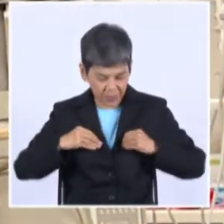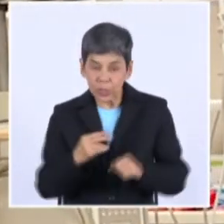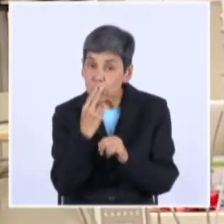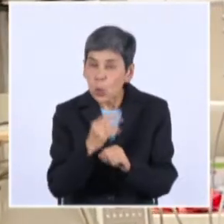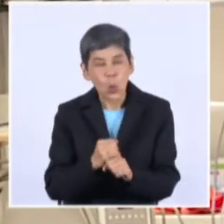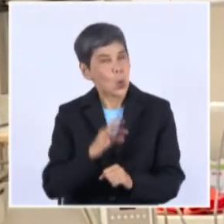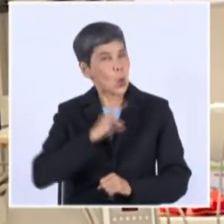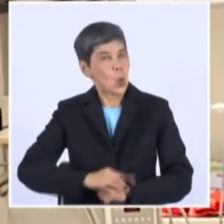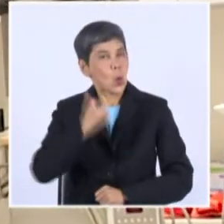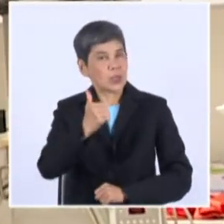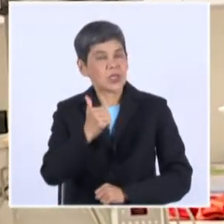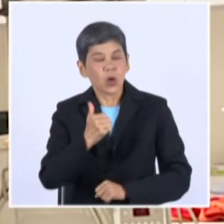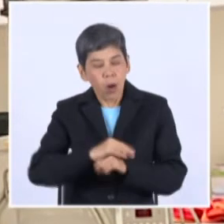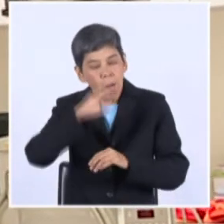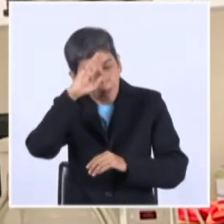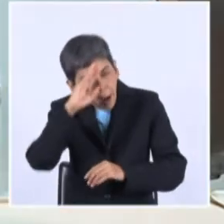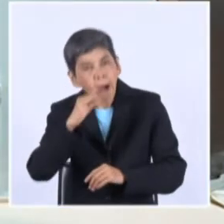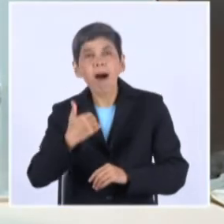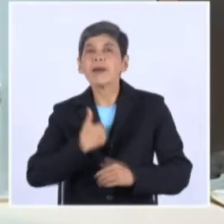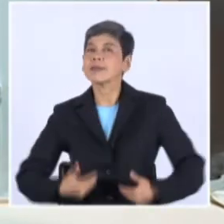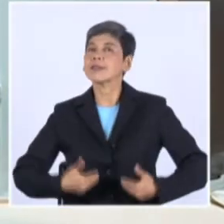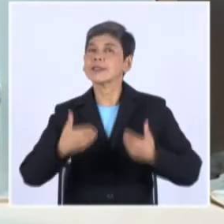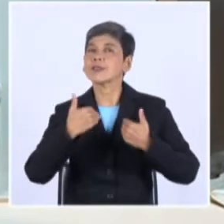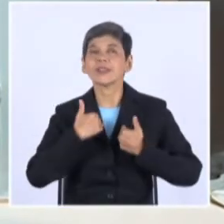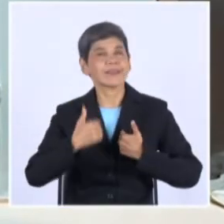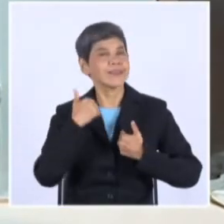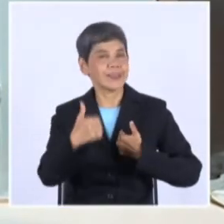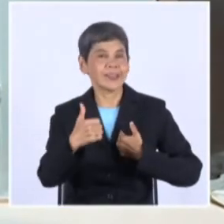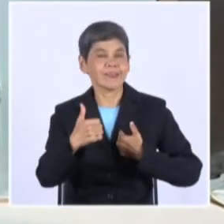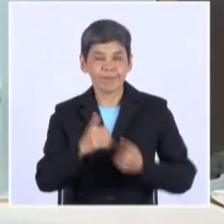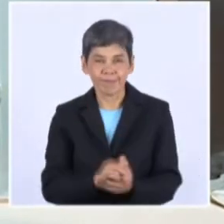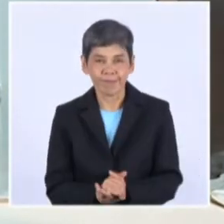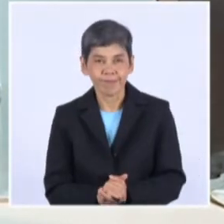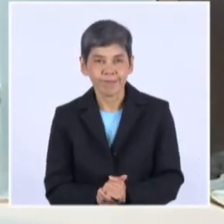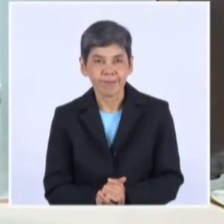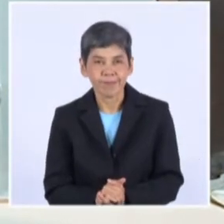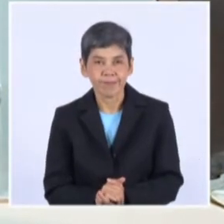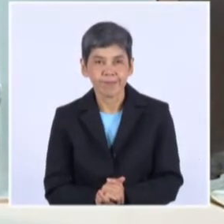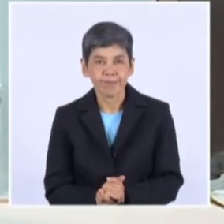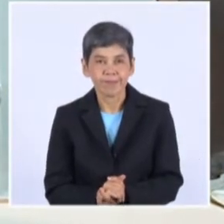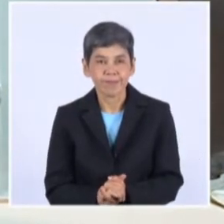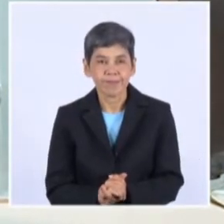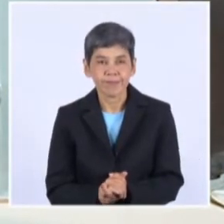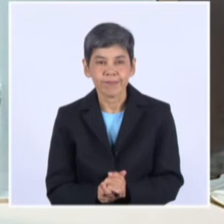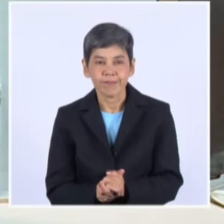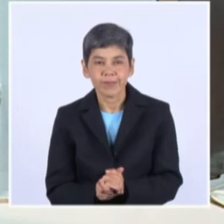าเป็นข่าวดีอย่างยิ่งของผู้ป่วยที่จะมีคุณภาพชีวิตที่ดีขึ้นอย่างแน่นอนพรชัยทองค